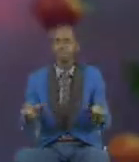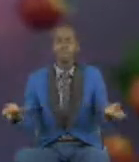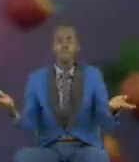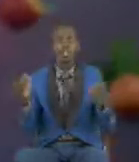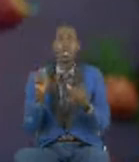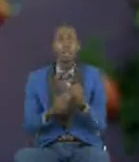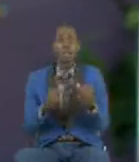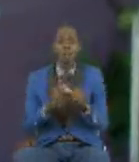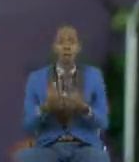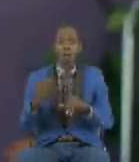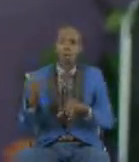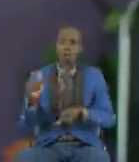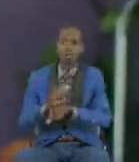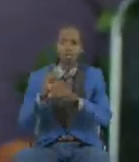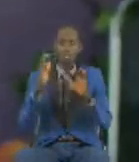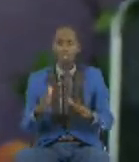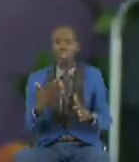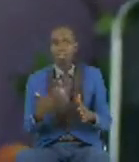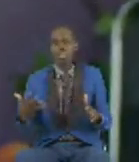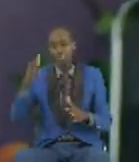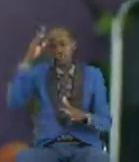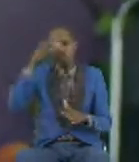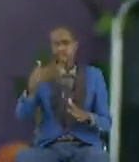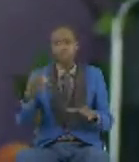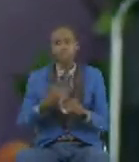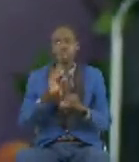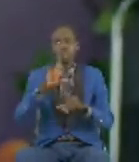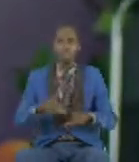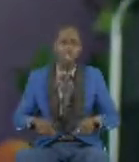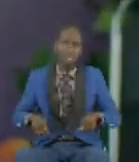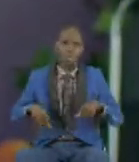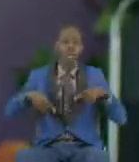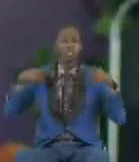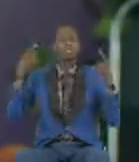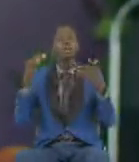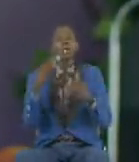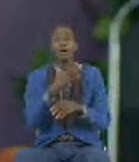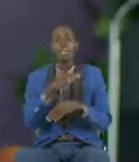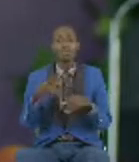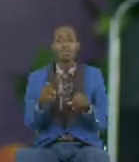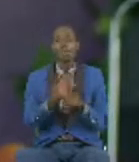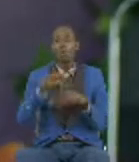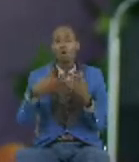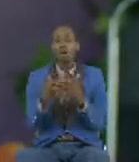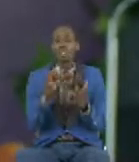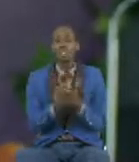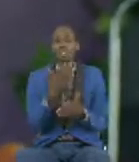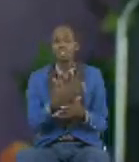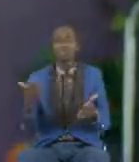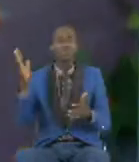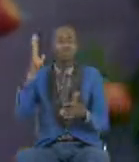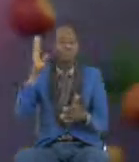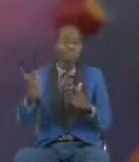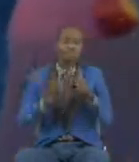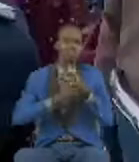rocailleuse dans ta vie là-bas? Est-ce qu'il y a une chose rocailleuse dans la vie des membres à qui tu parles? Toutes ces choses vont disparaître